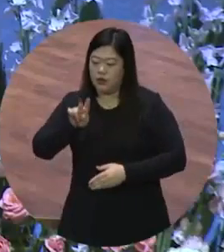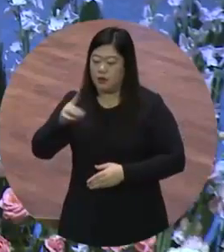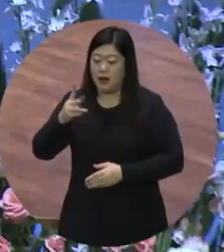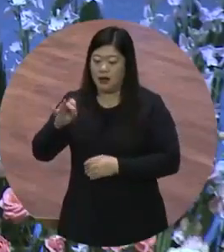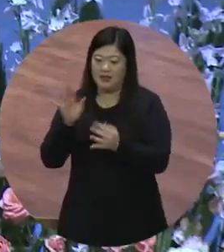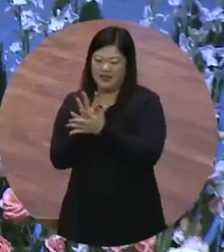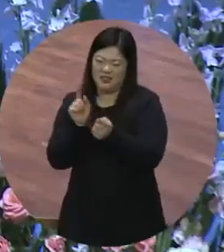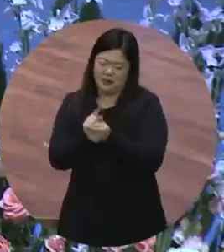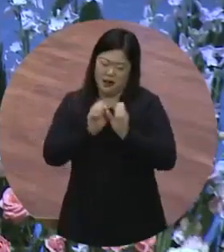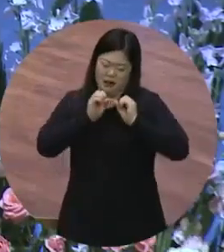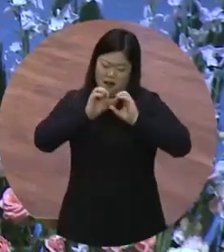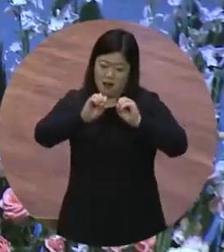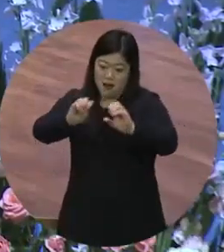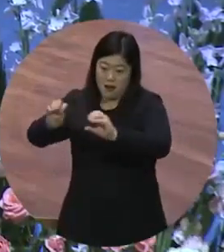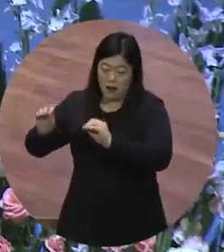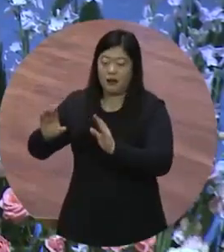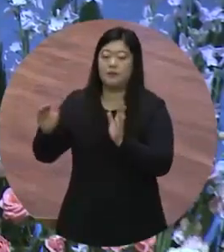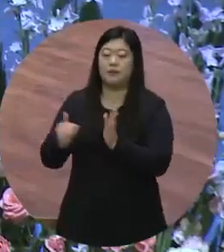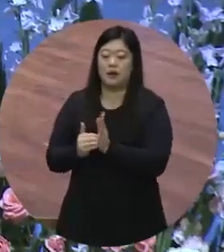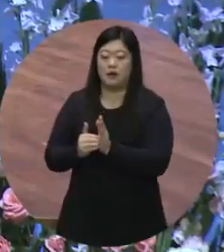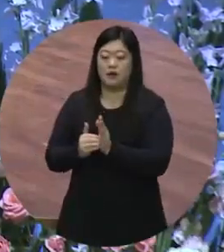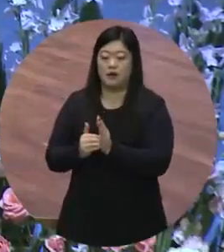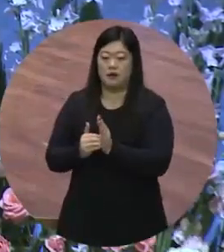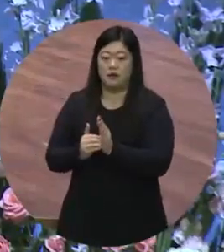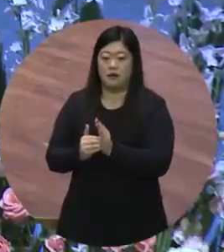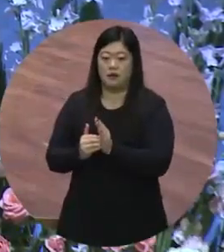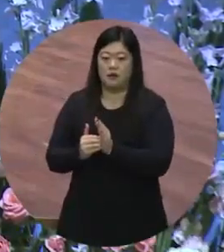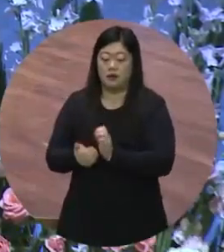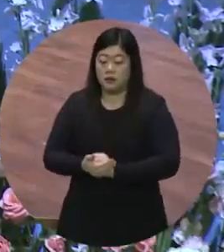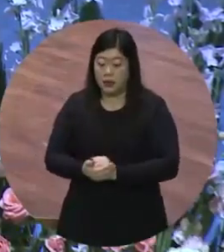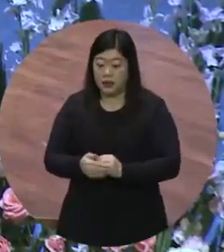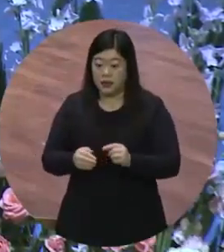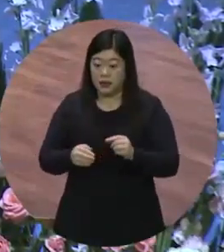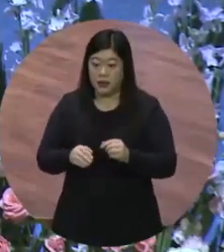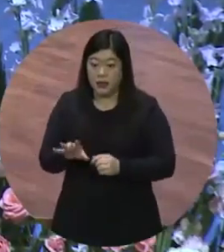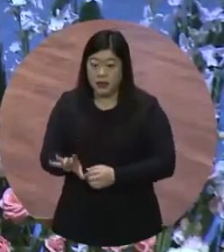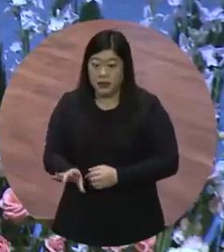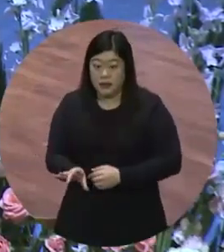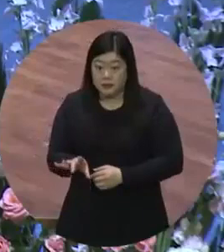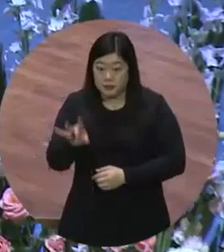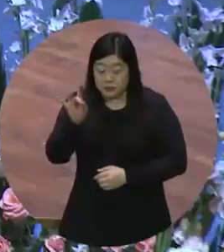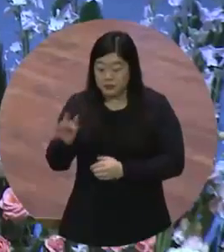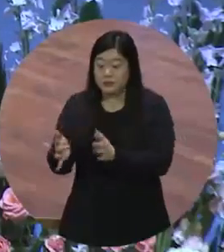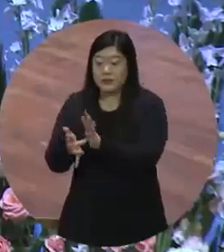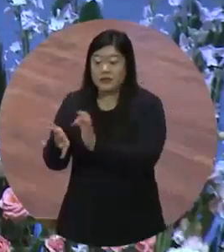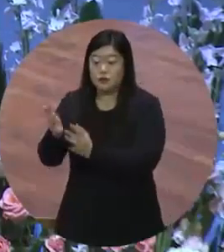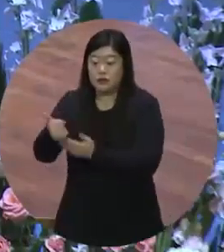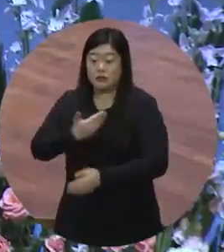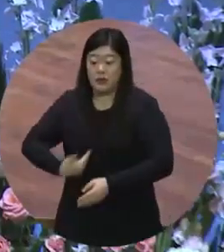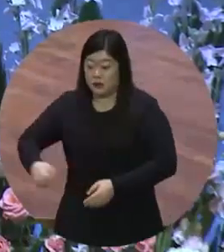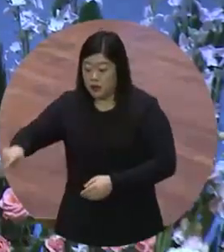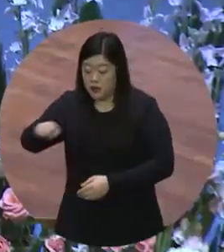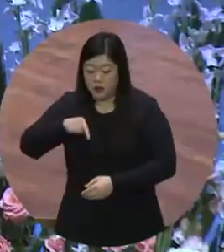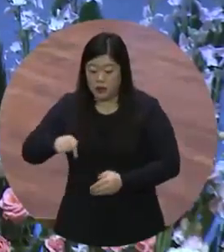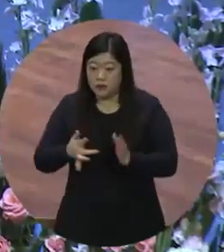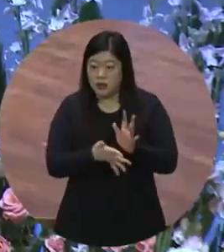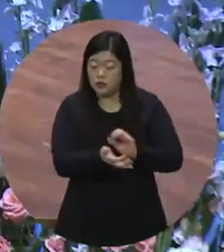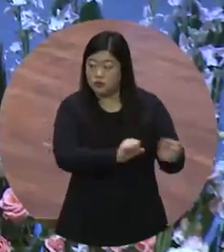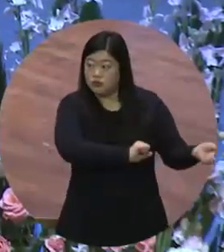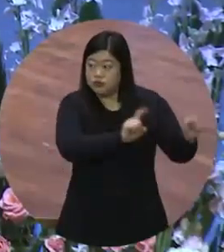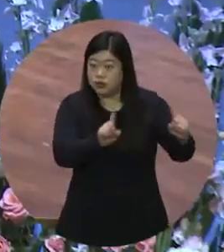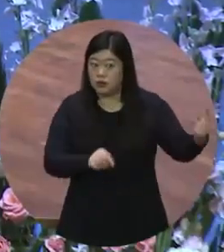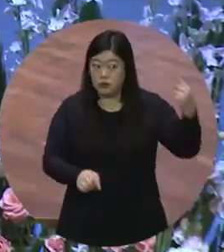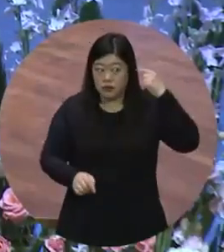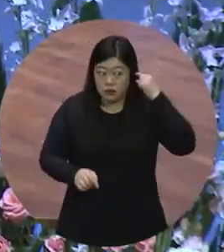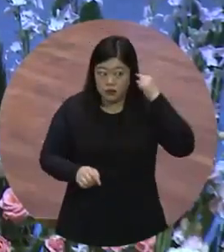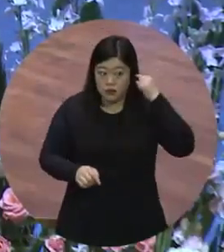이들의 모습 속에는 뭐요? 부활하셨다는 기쁨의 소식을 듣고도 전혀 기쁨이 없었어요.